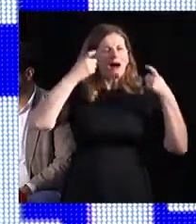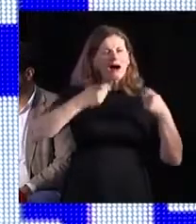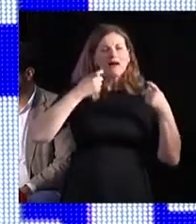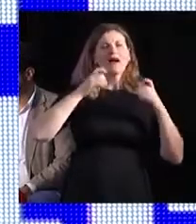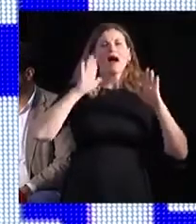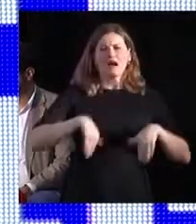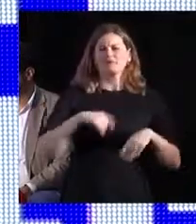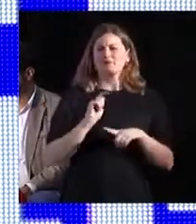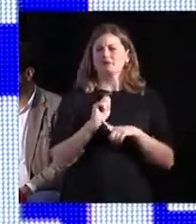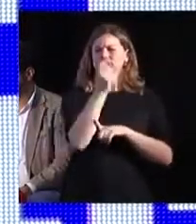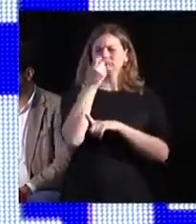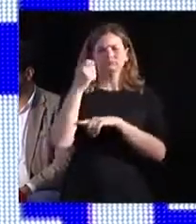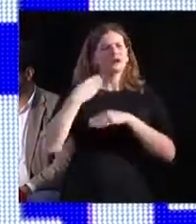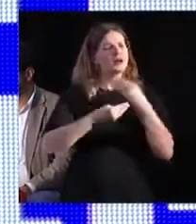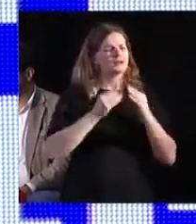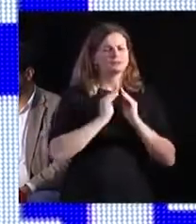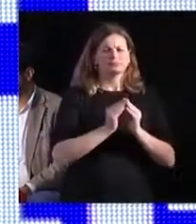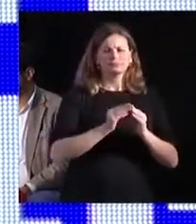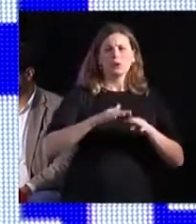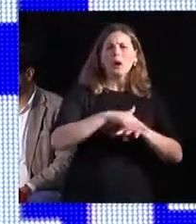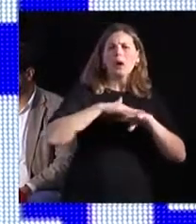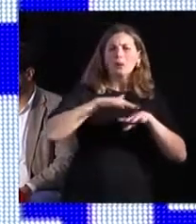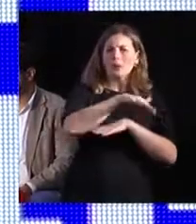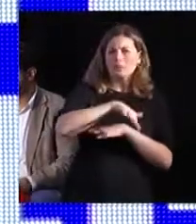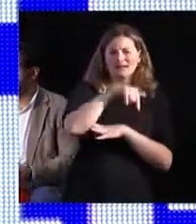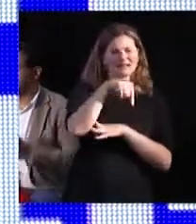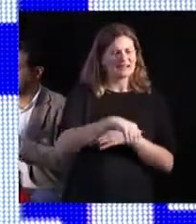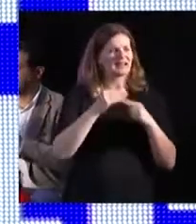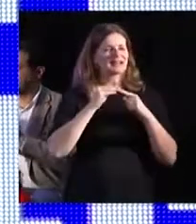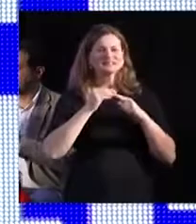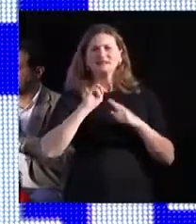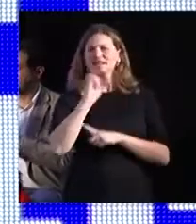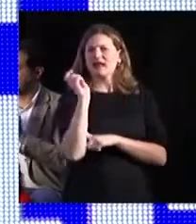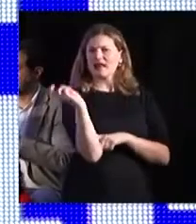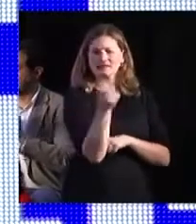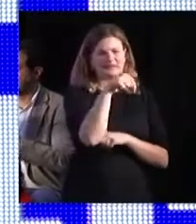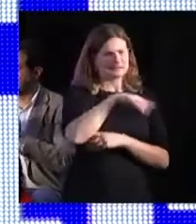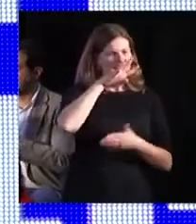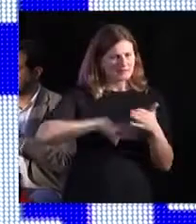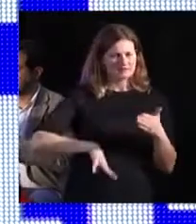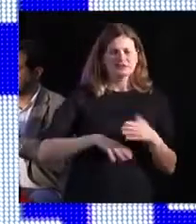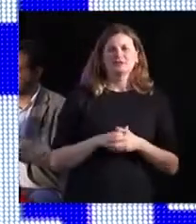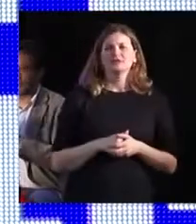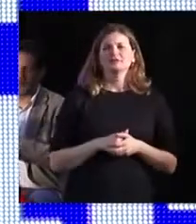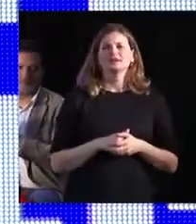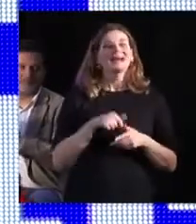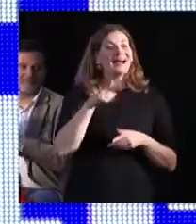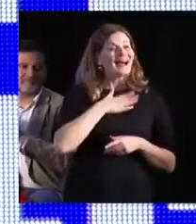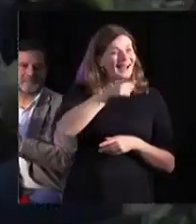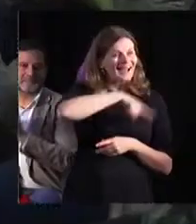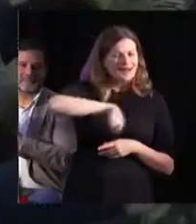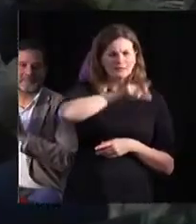aixecar aquests barris, aixecar el barri de Sants i de molts altres barris populars de Barcelona i de l'àrea metropolitana. Aquesta és la nostra